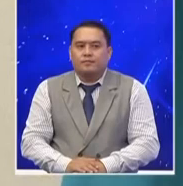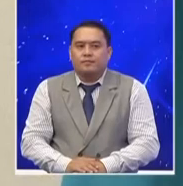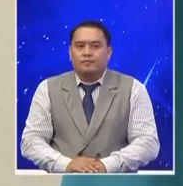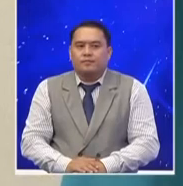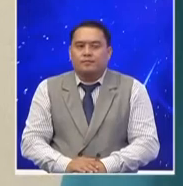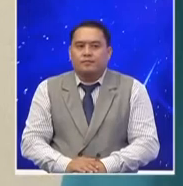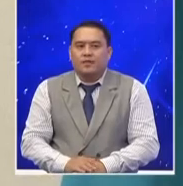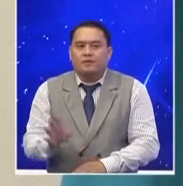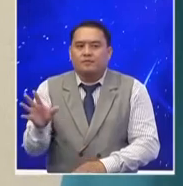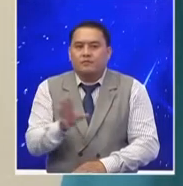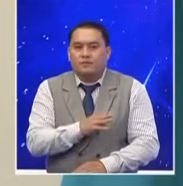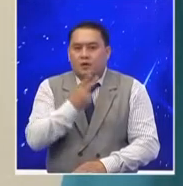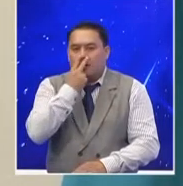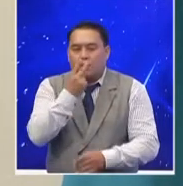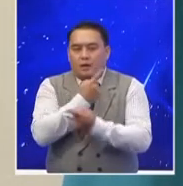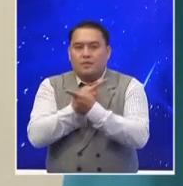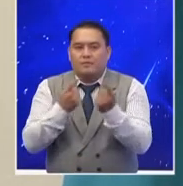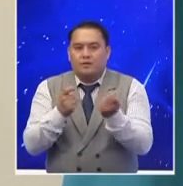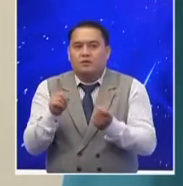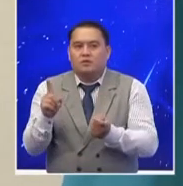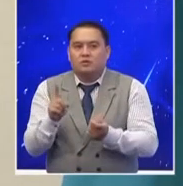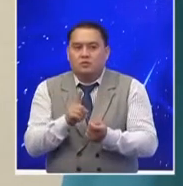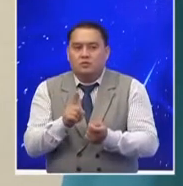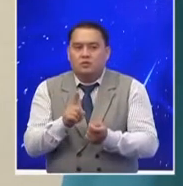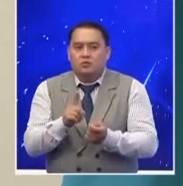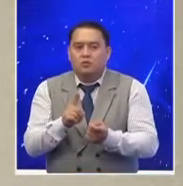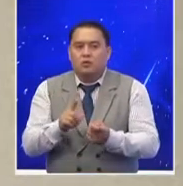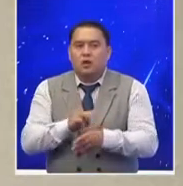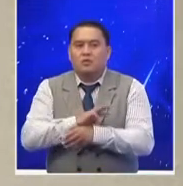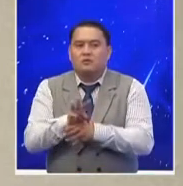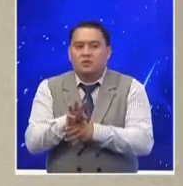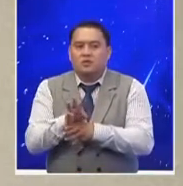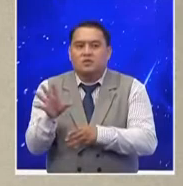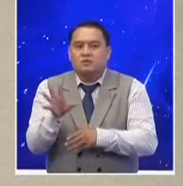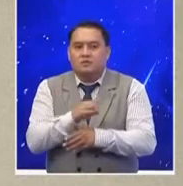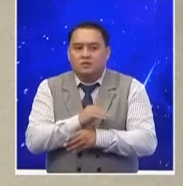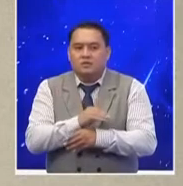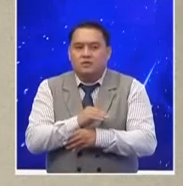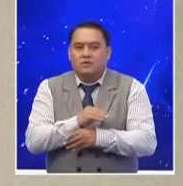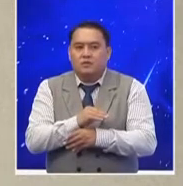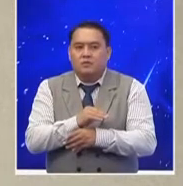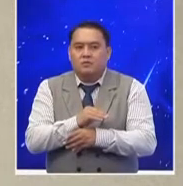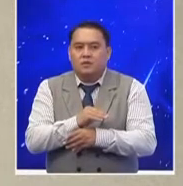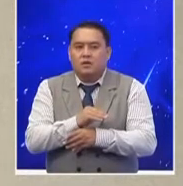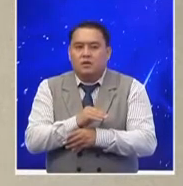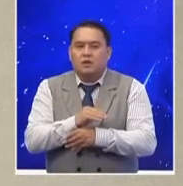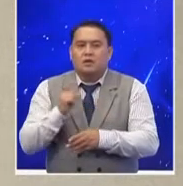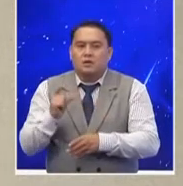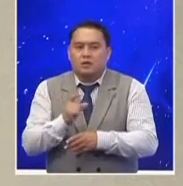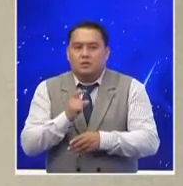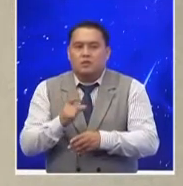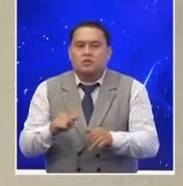сегодня 56% розданы. Сейчас на прошлой неделе совещание проведено с фондом финансовой поддержки